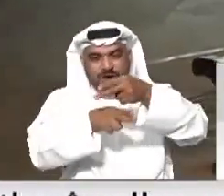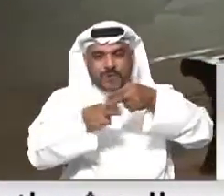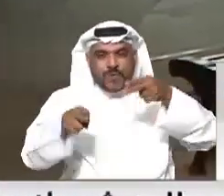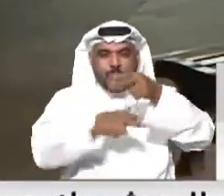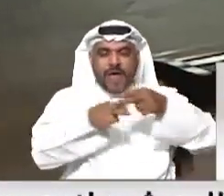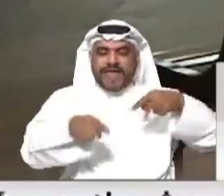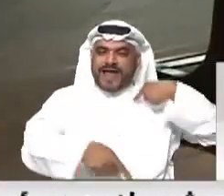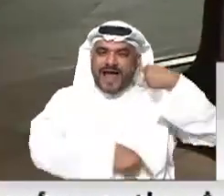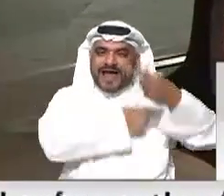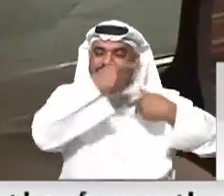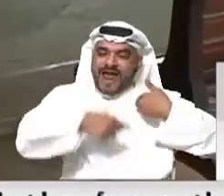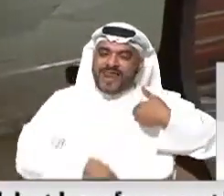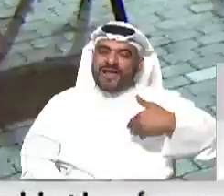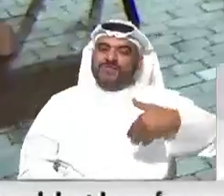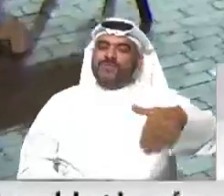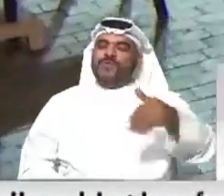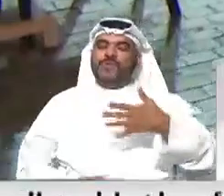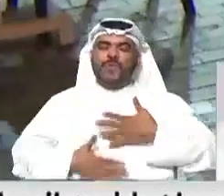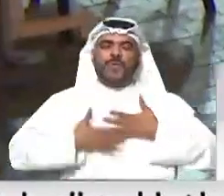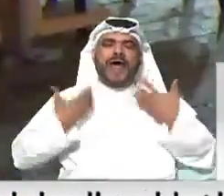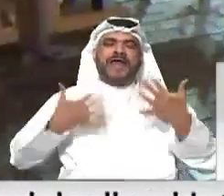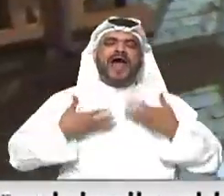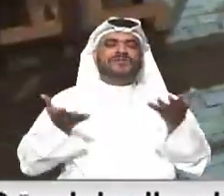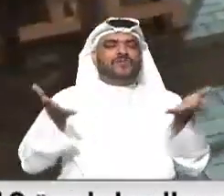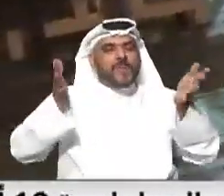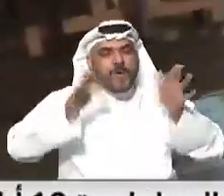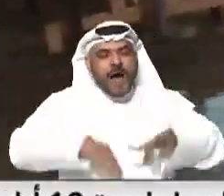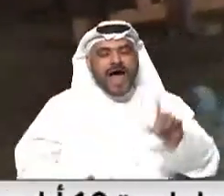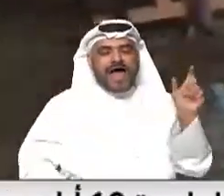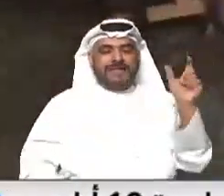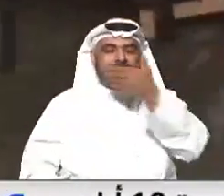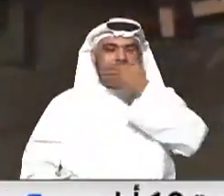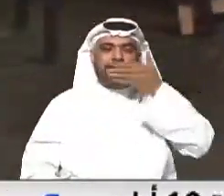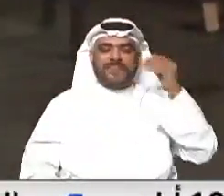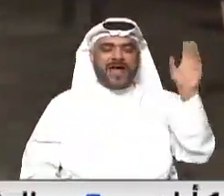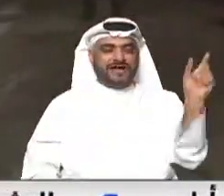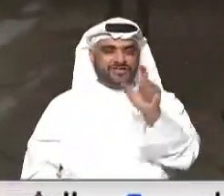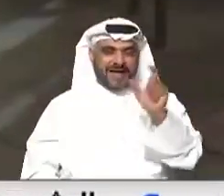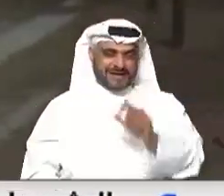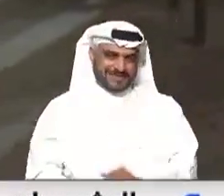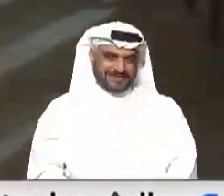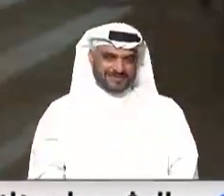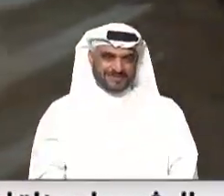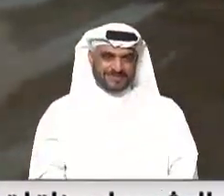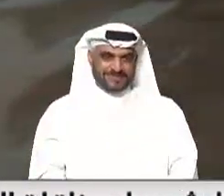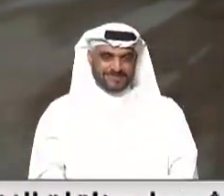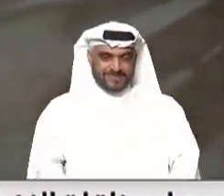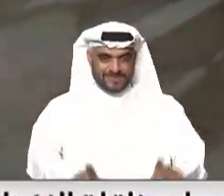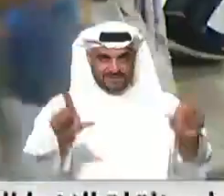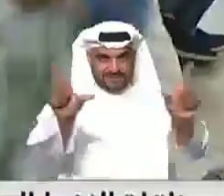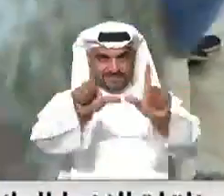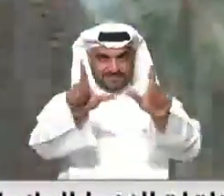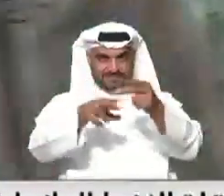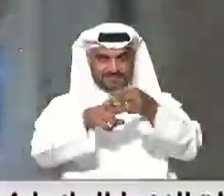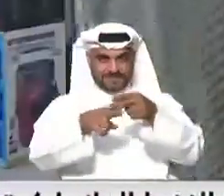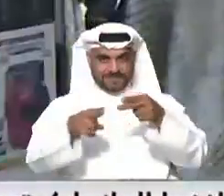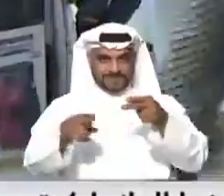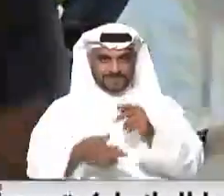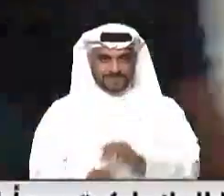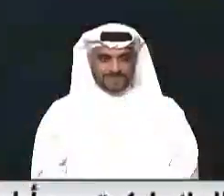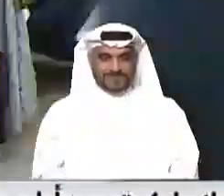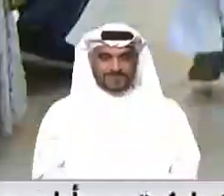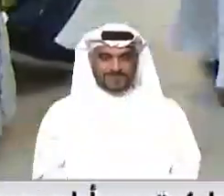وتوارثوها، تطبع أيامهم ولياليهم في هذا الشهر الكريم. جيهان حبيب، تلفزيون